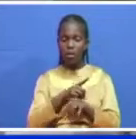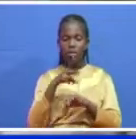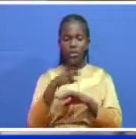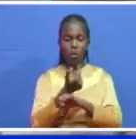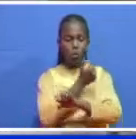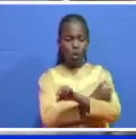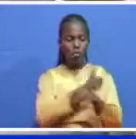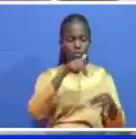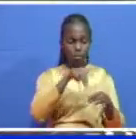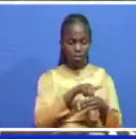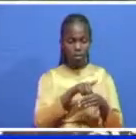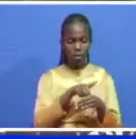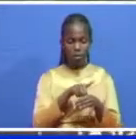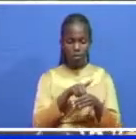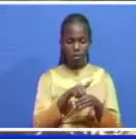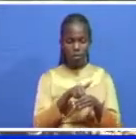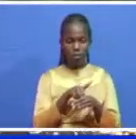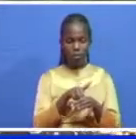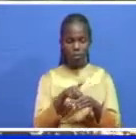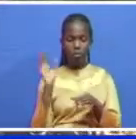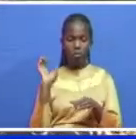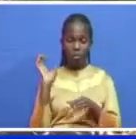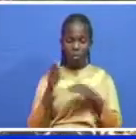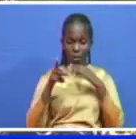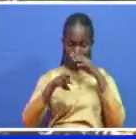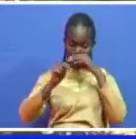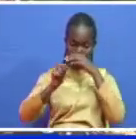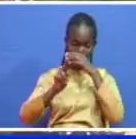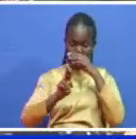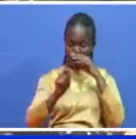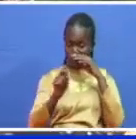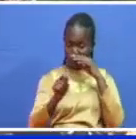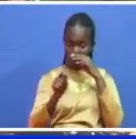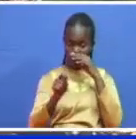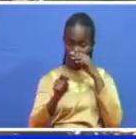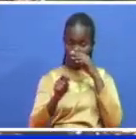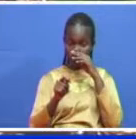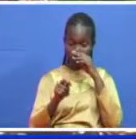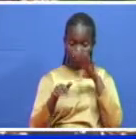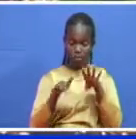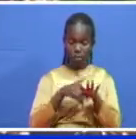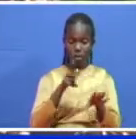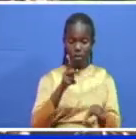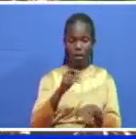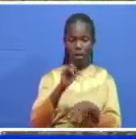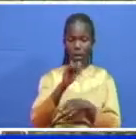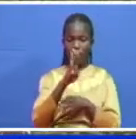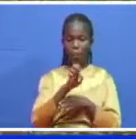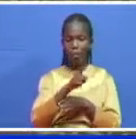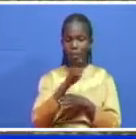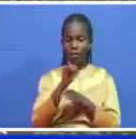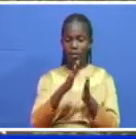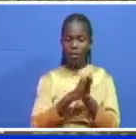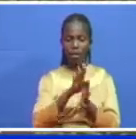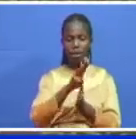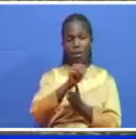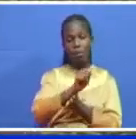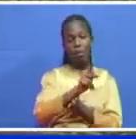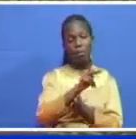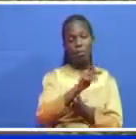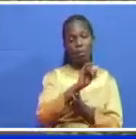sekondali. Vamo ene kivila uwa nguwata ni wangutete ya mavata maa alimoja natu vongiwa kibwezi na makindu Christopher